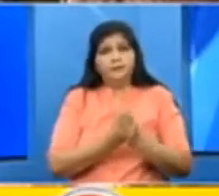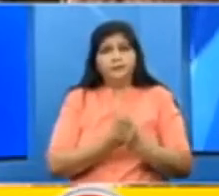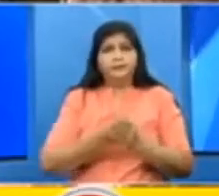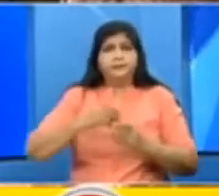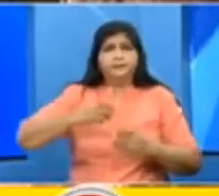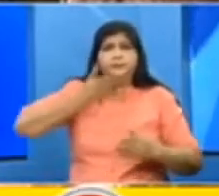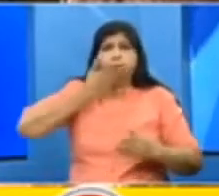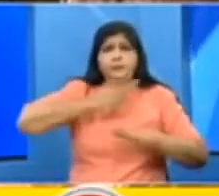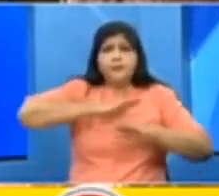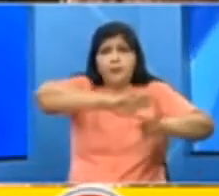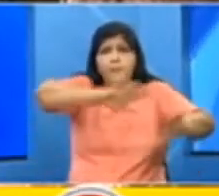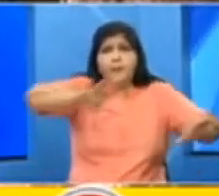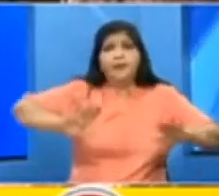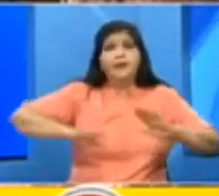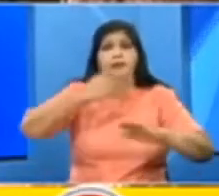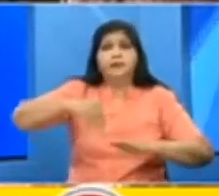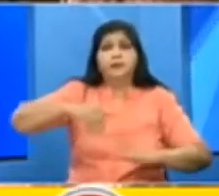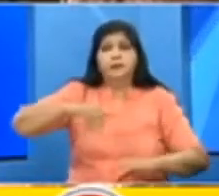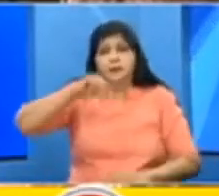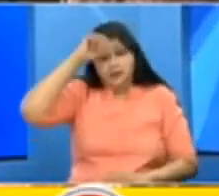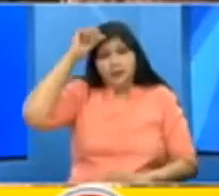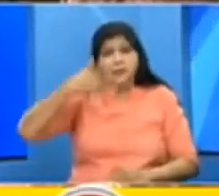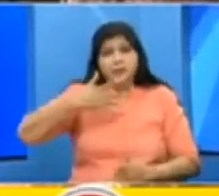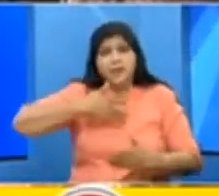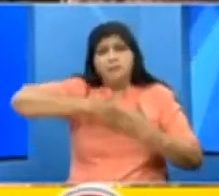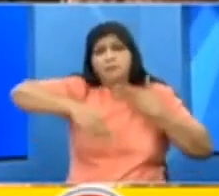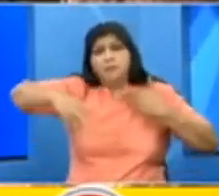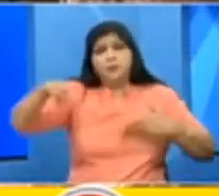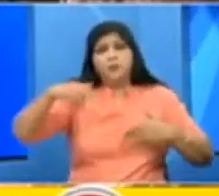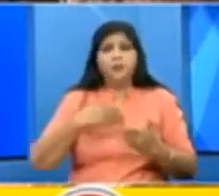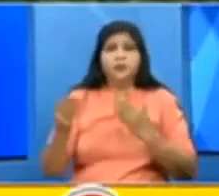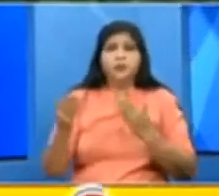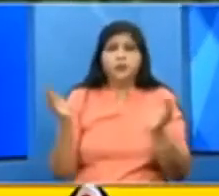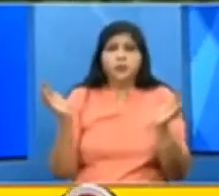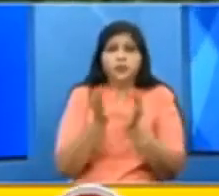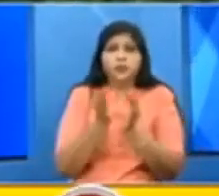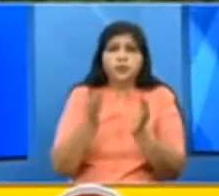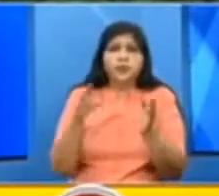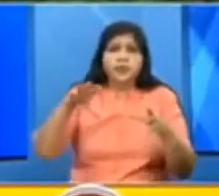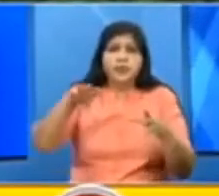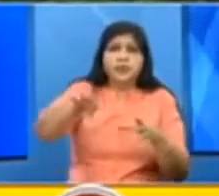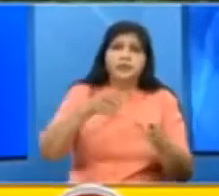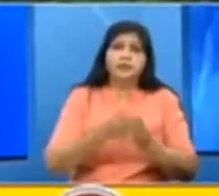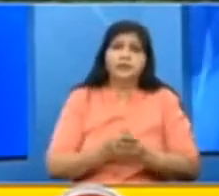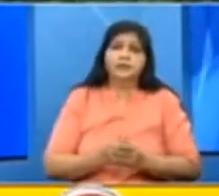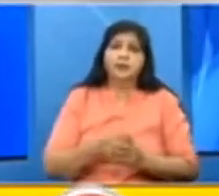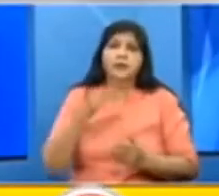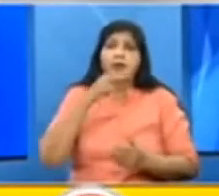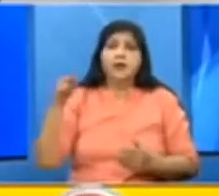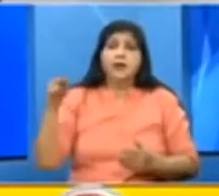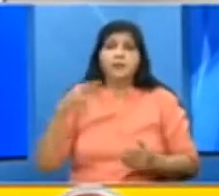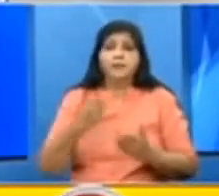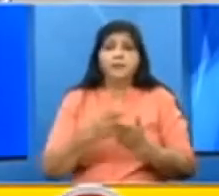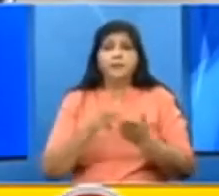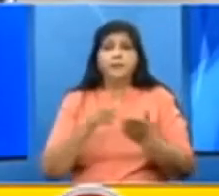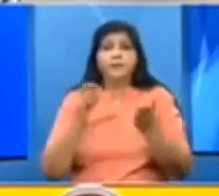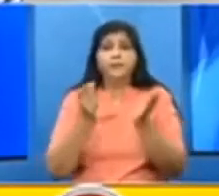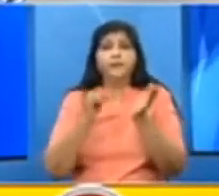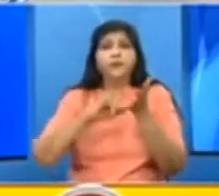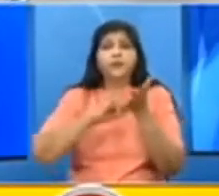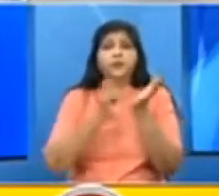समंदर पार भारत से हजारों मील दूर एक छोटा सा देश है जिसका नाम है